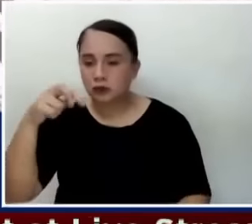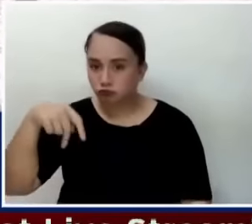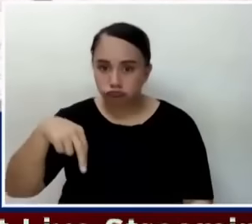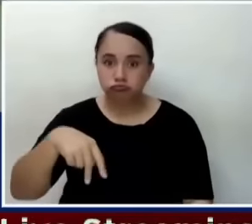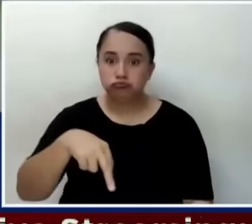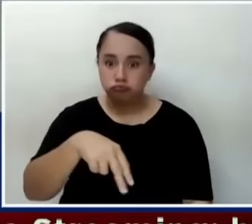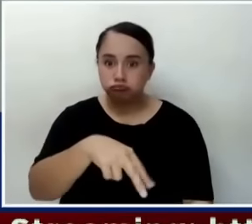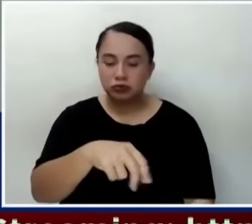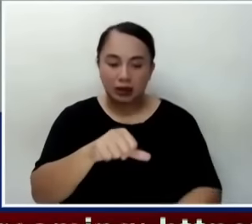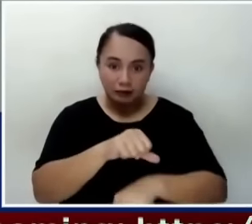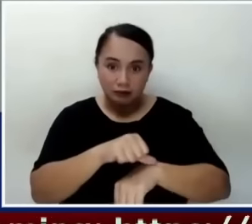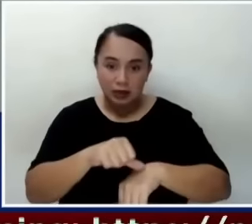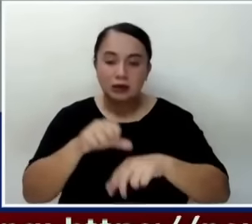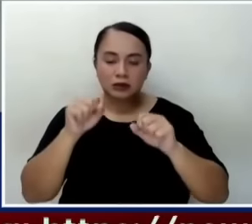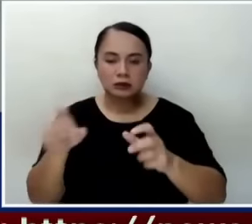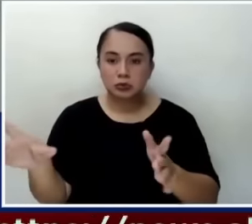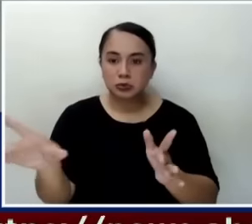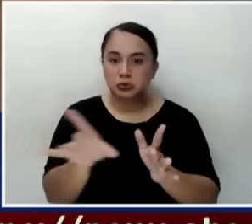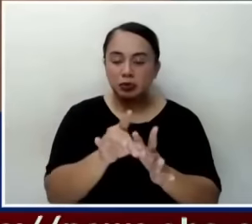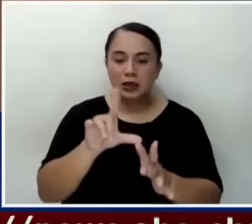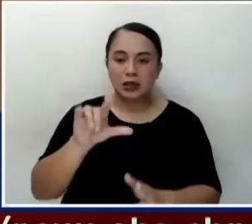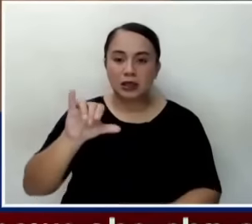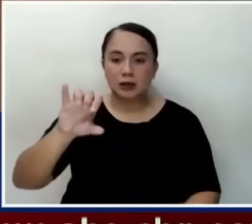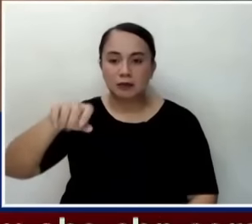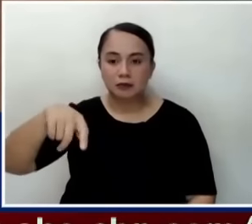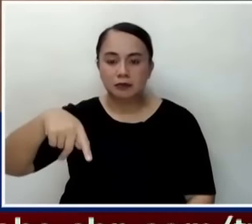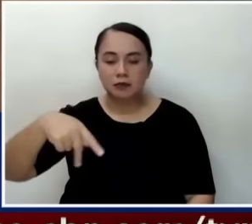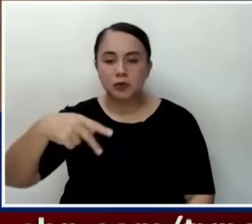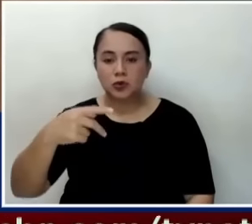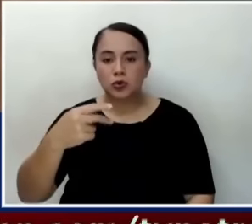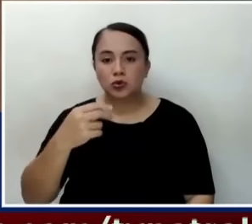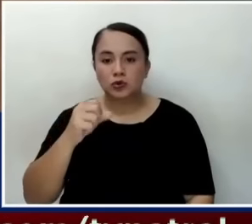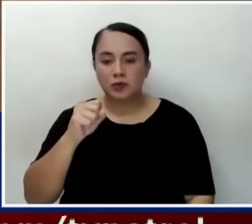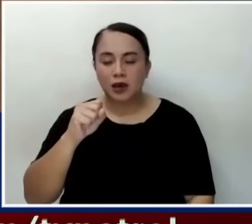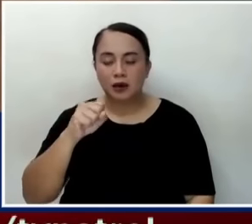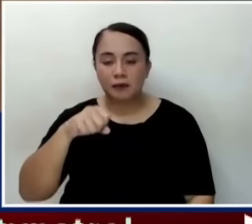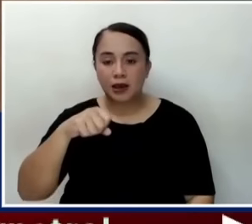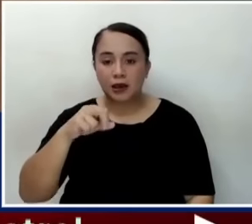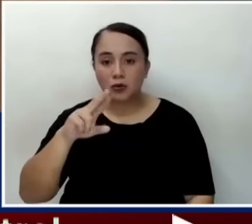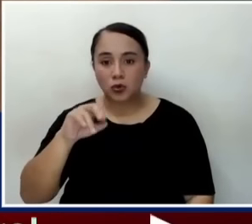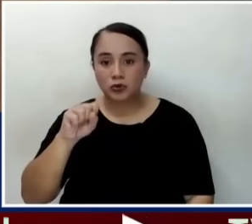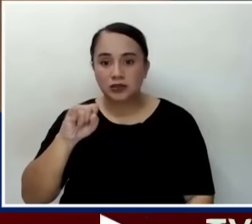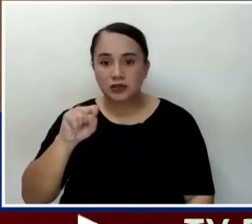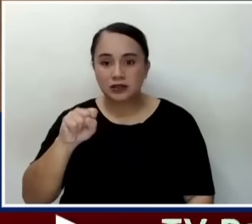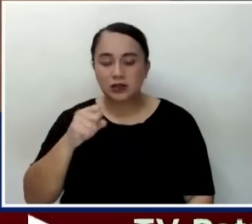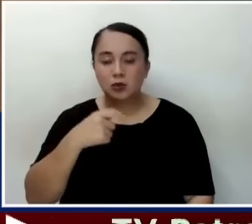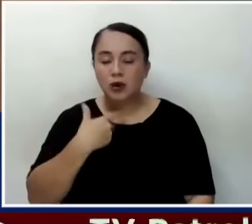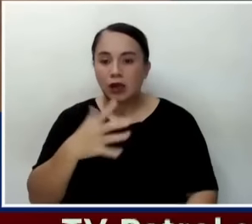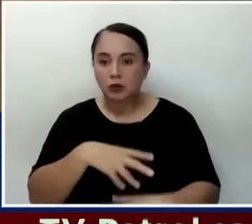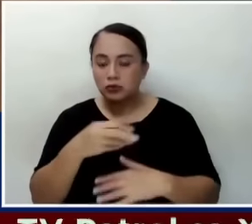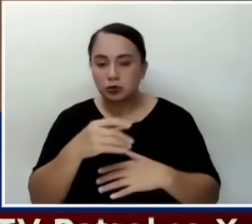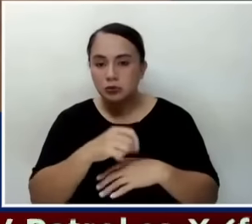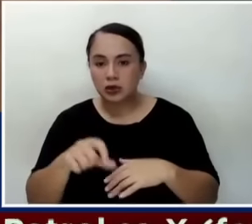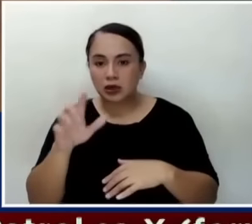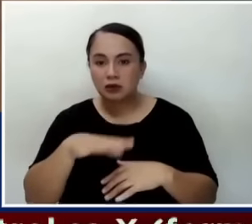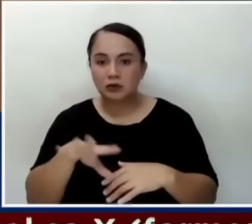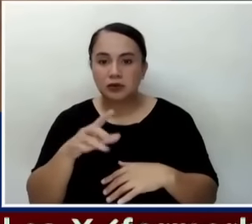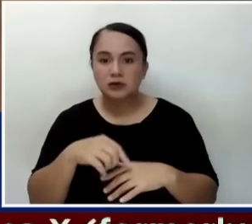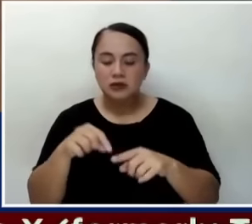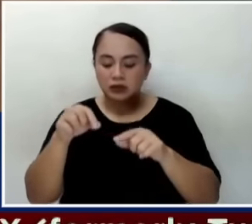sugat pwedeng makuha ang leptospirosis. Sometimes we don't have an outright wound, but sometimes around the